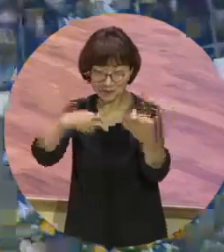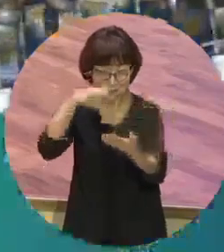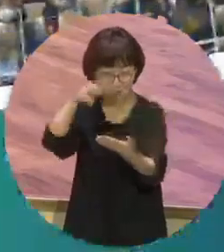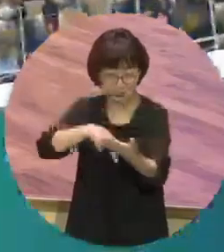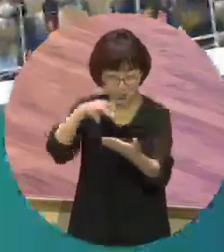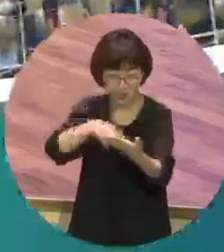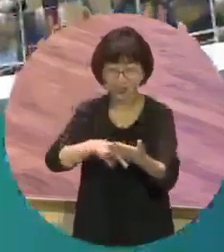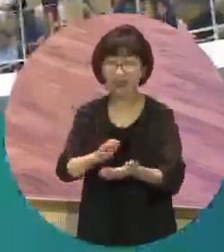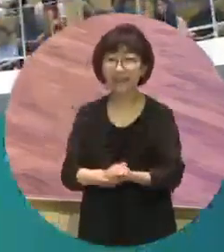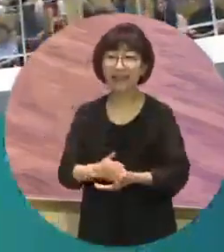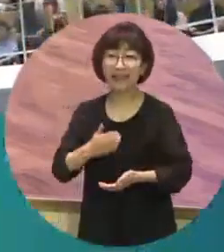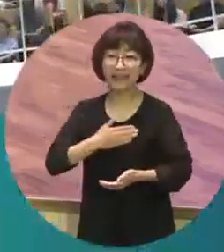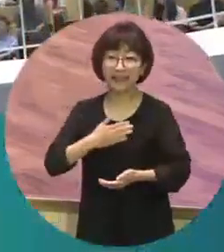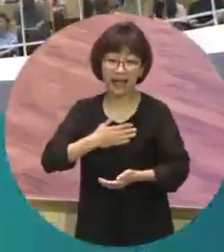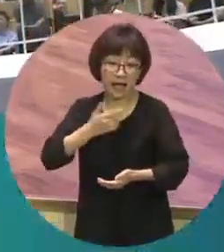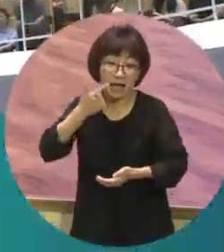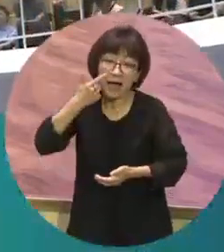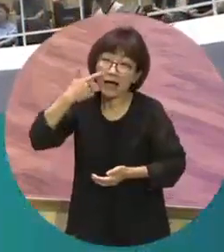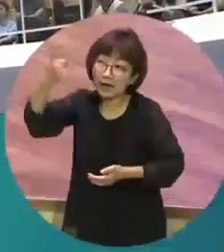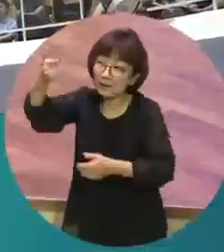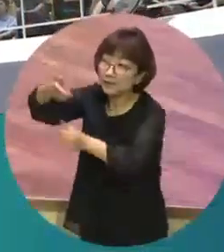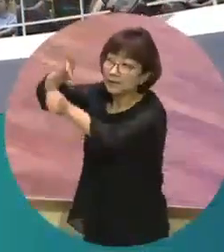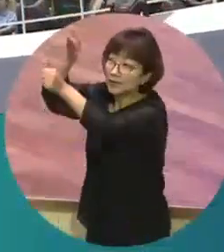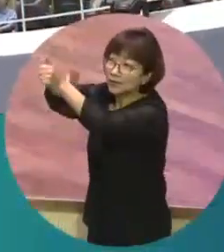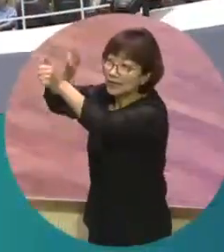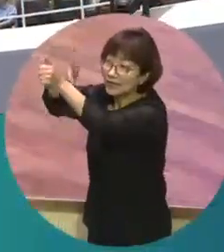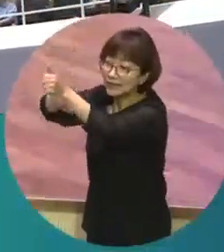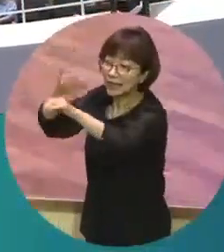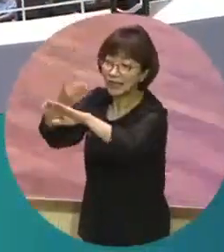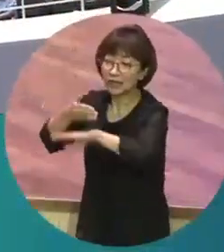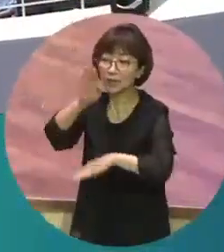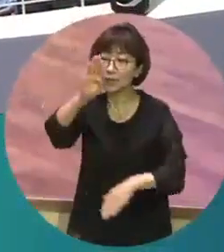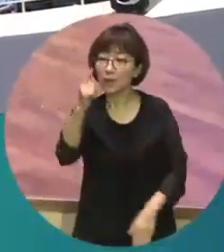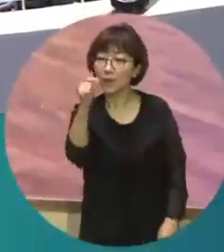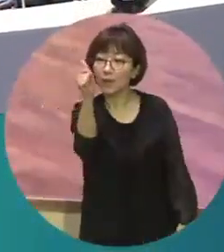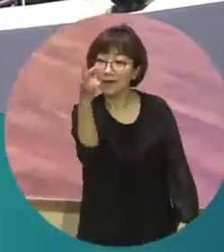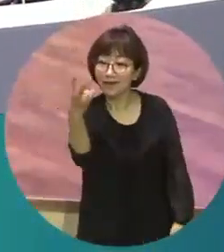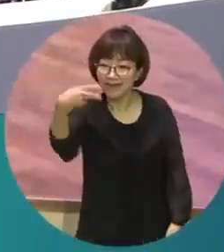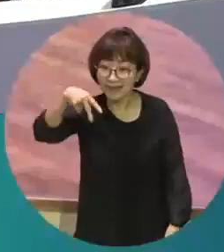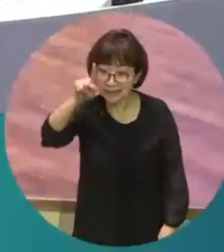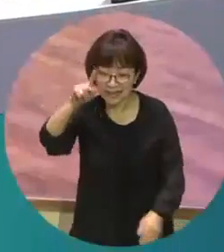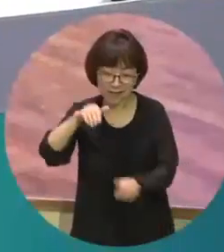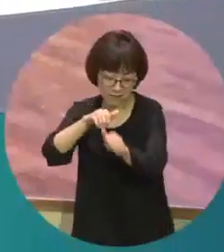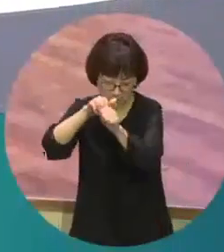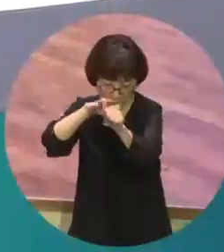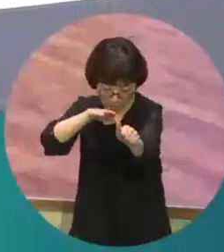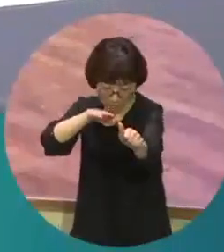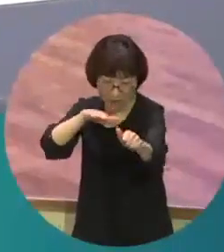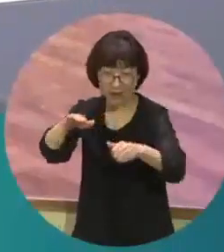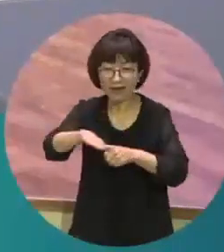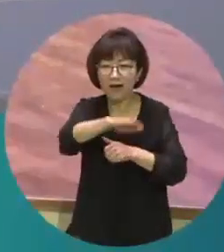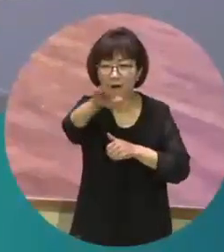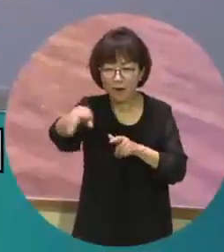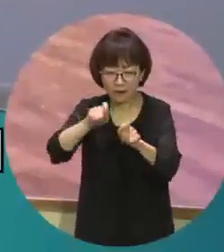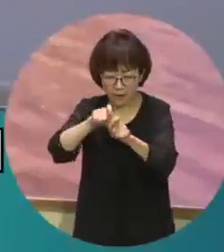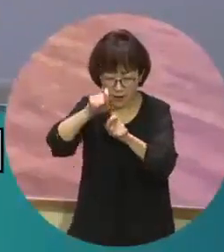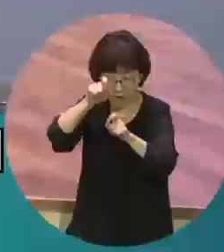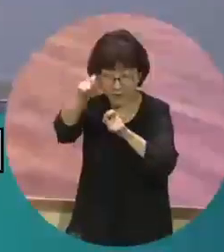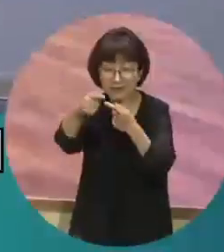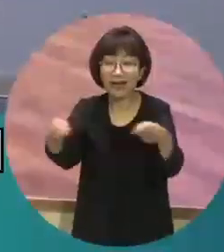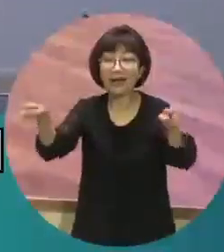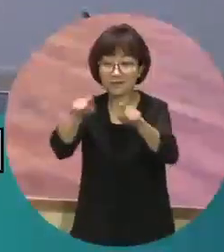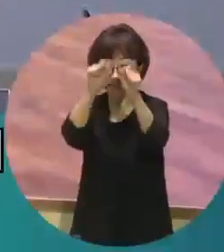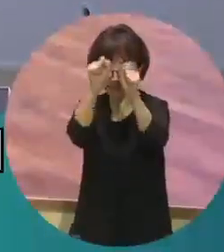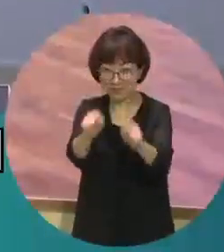내가 아버지께 구하겠으니 그가 또 다른 보혜사를 내게 주사 영원토록 너희와 함께 있게 하시리니 그는